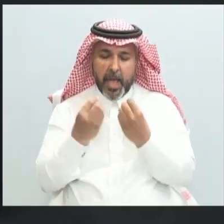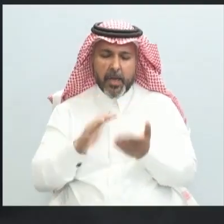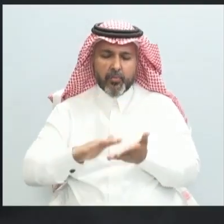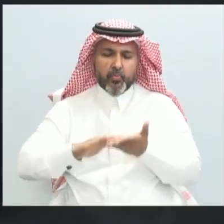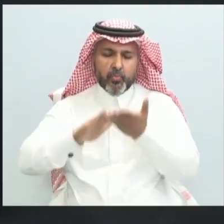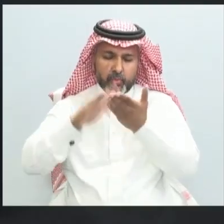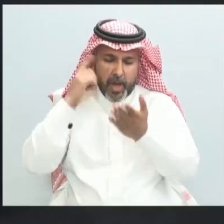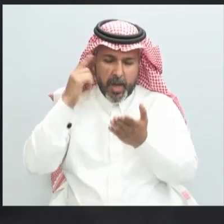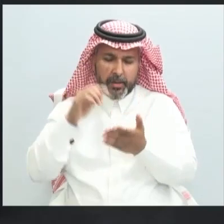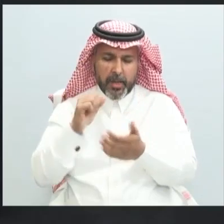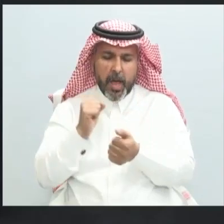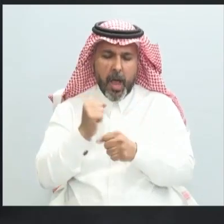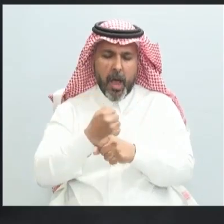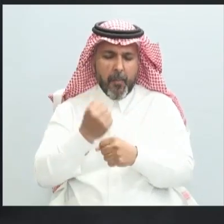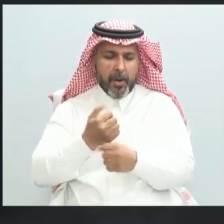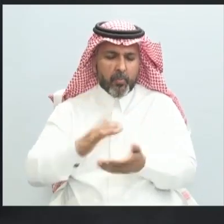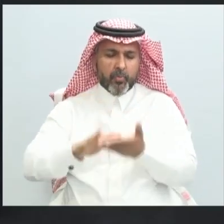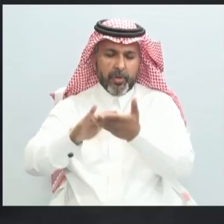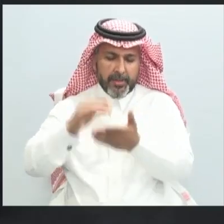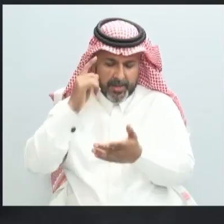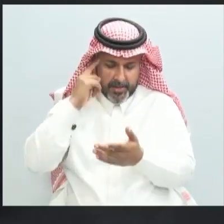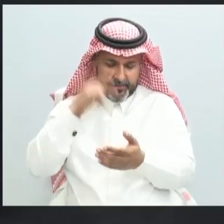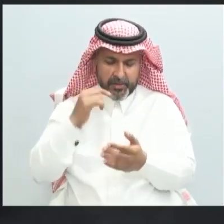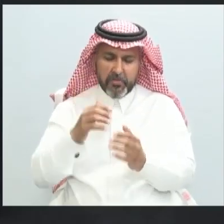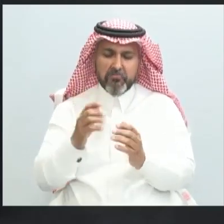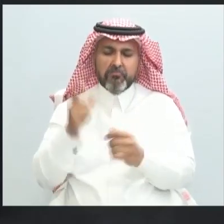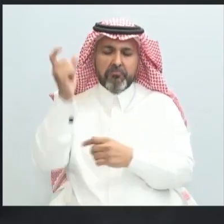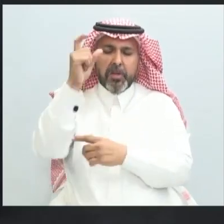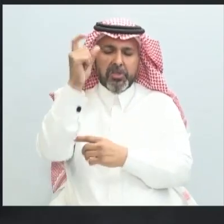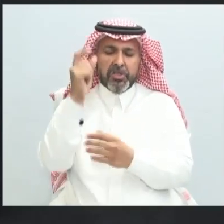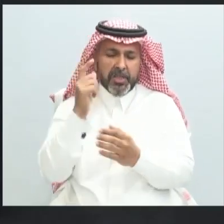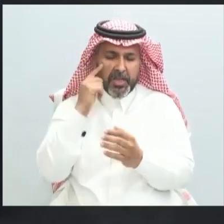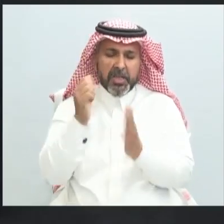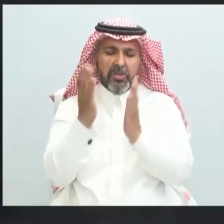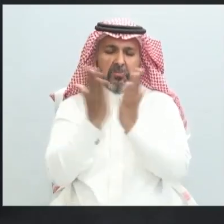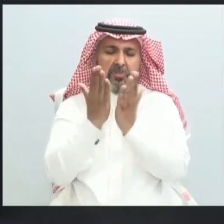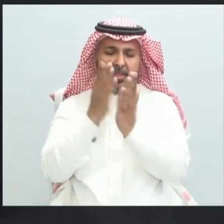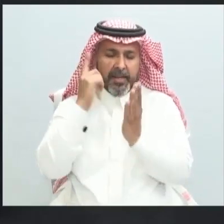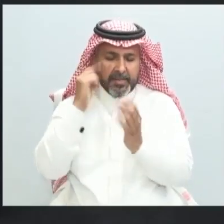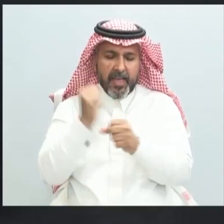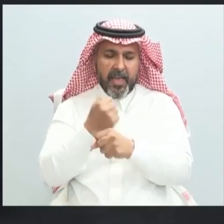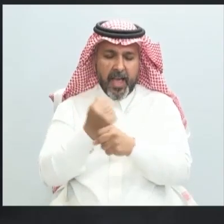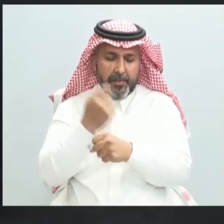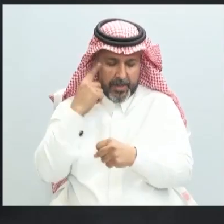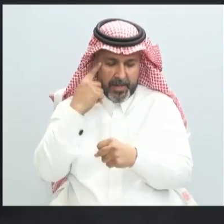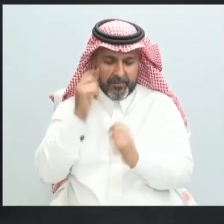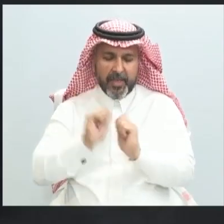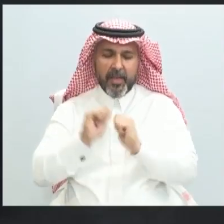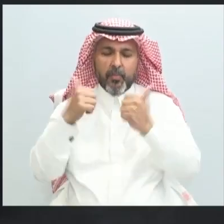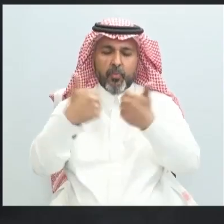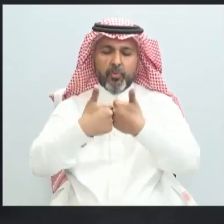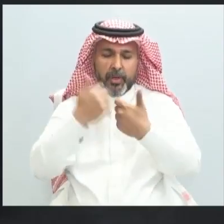اجتماعيه تطوع في المجتمع في المدرسه في المسجد يعتبر مسؤوليه